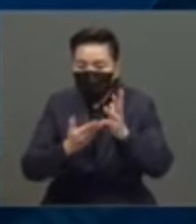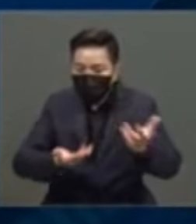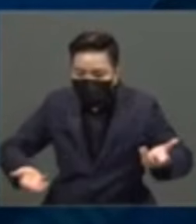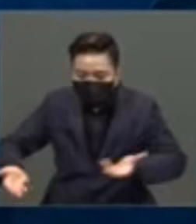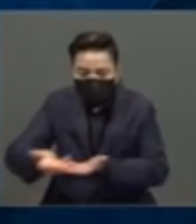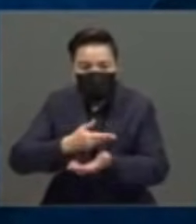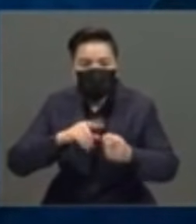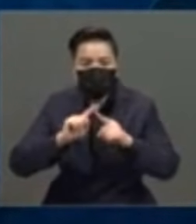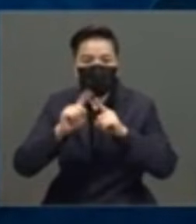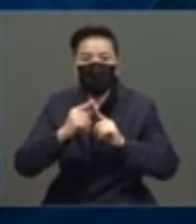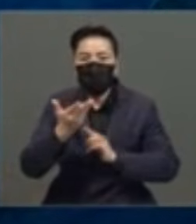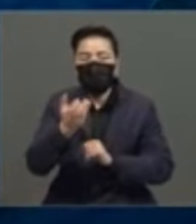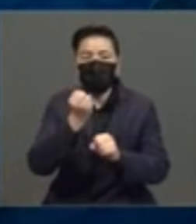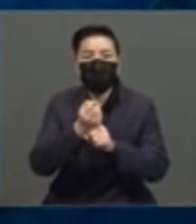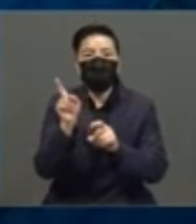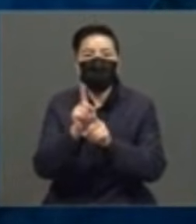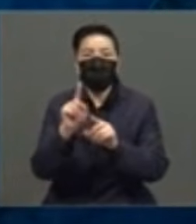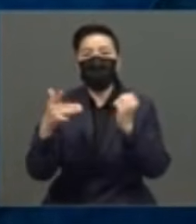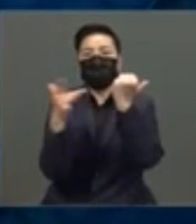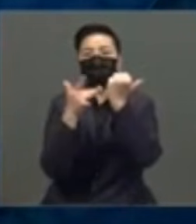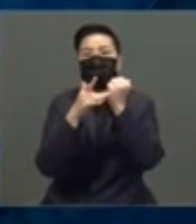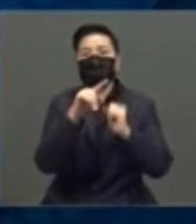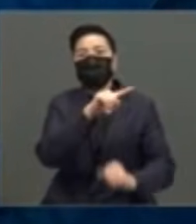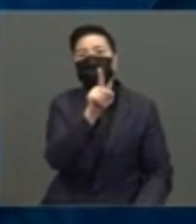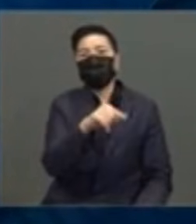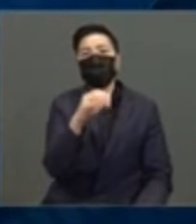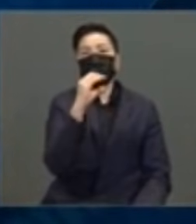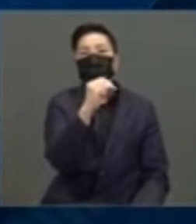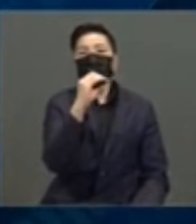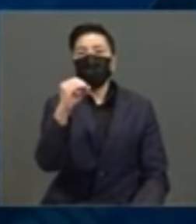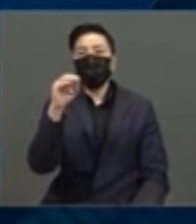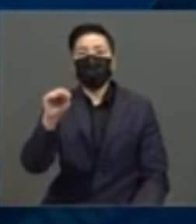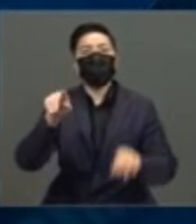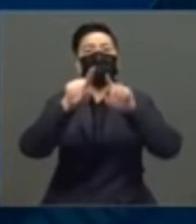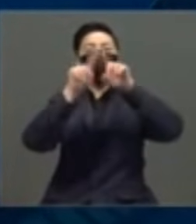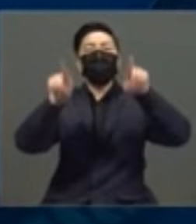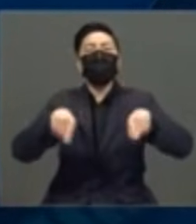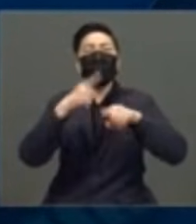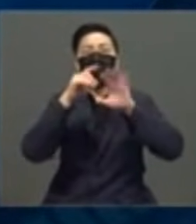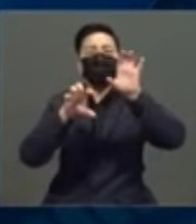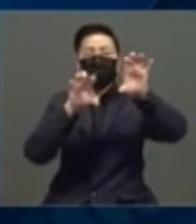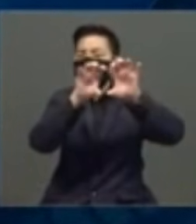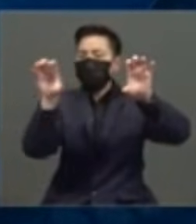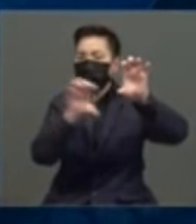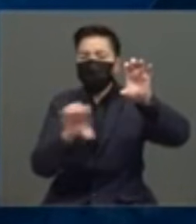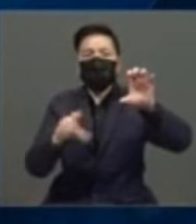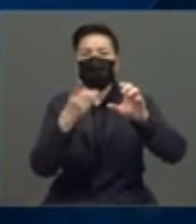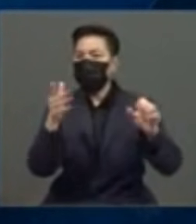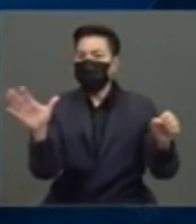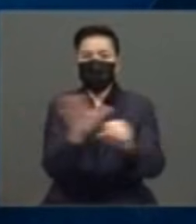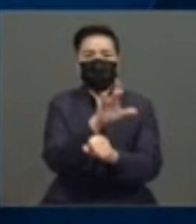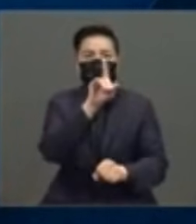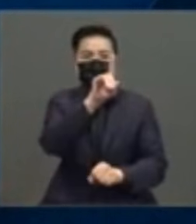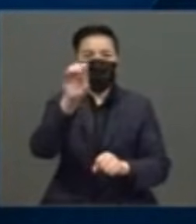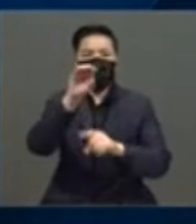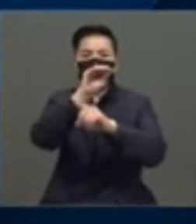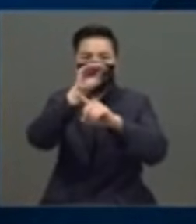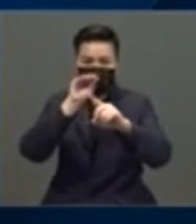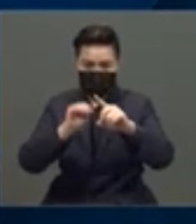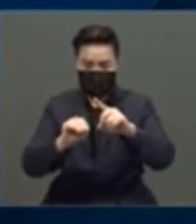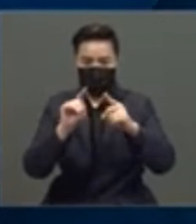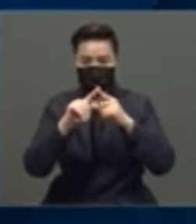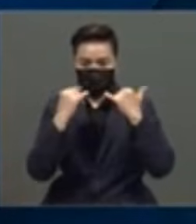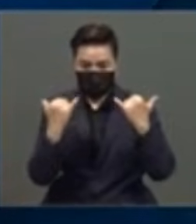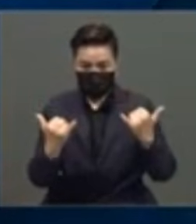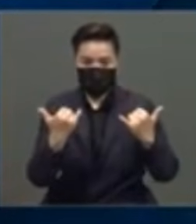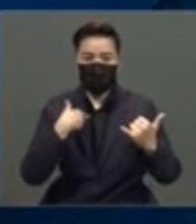ให้เป็นการประชุมโดยอิเล็กทรอนิกส์เป็นหลักเลยนะครับตรงนี้ขอให้ได้จัดทำให้ได้ 100% เลยนะครับตรงนี้